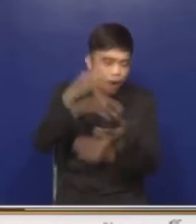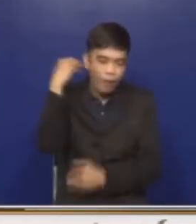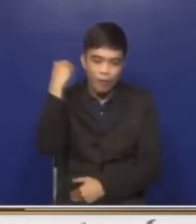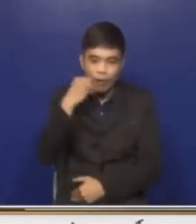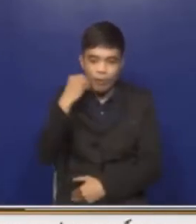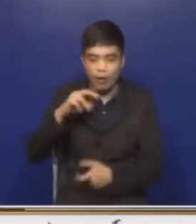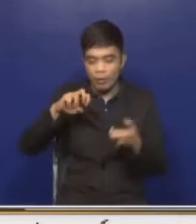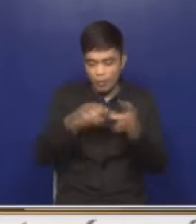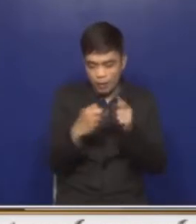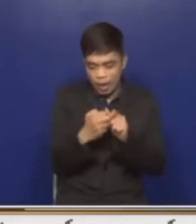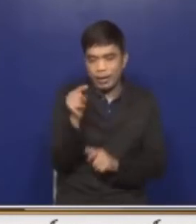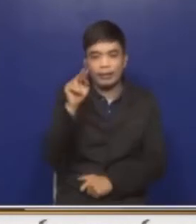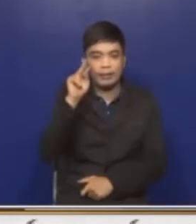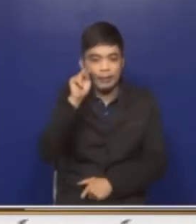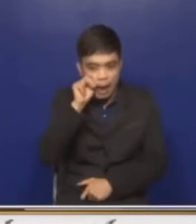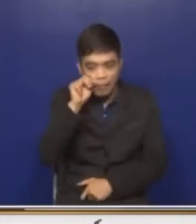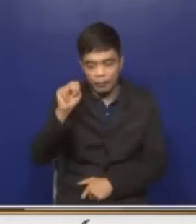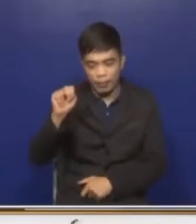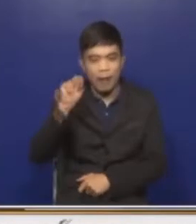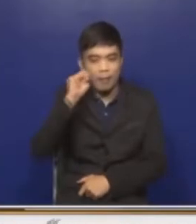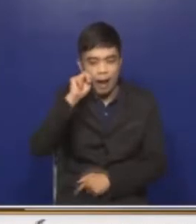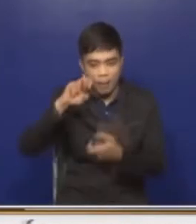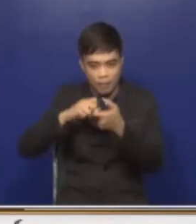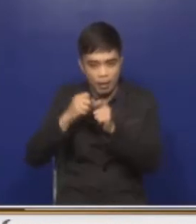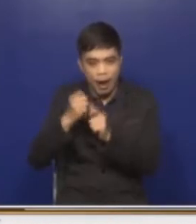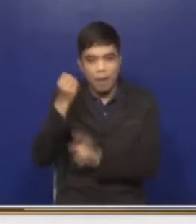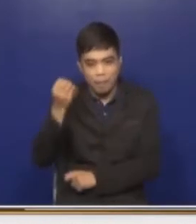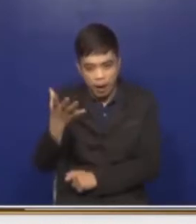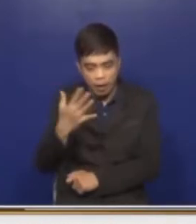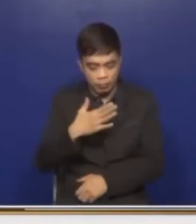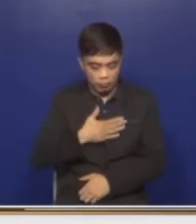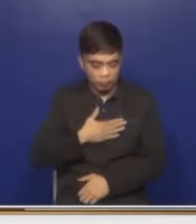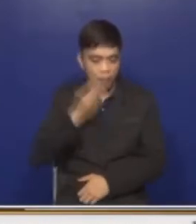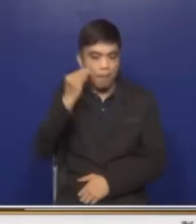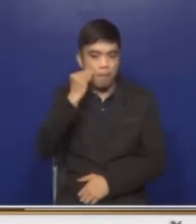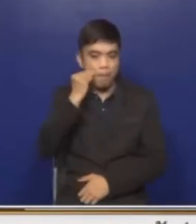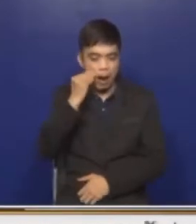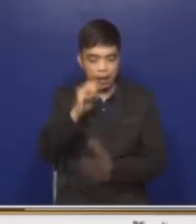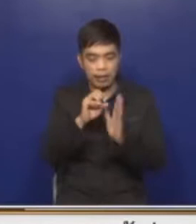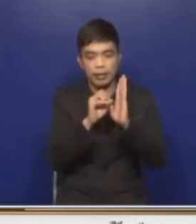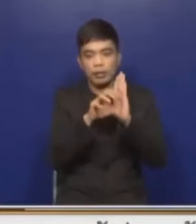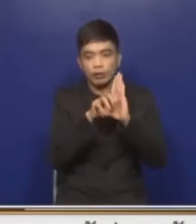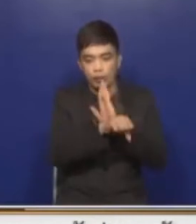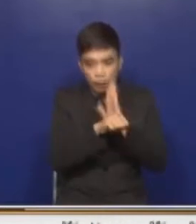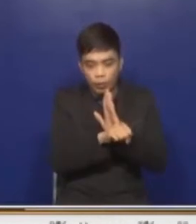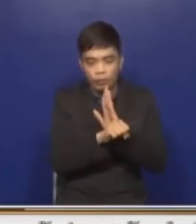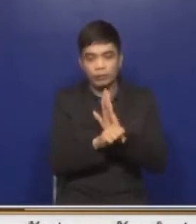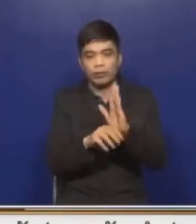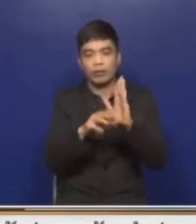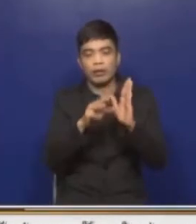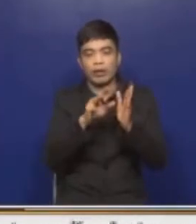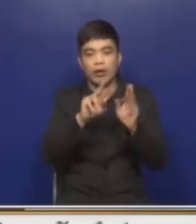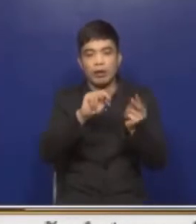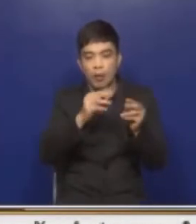ล่ะปัญหามันมากหมู่บ้านผมสกลนครนครพนมมุกดาหารโซน